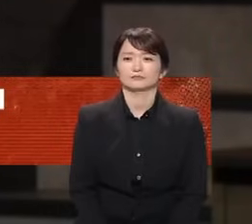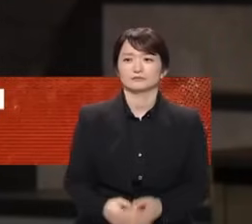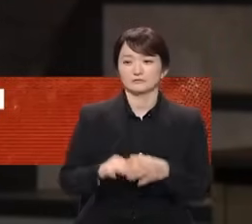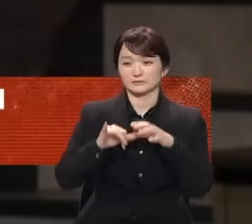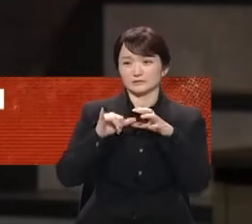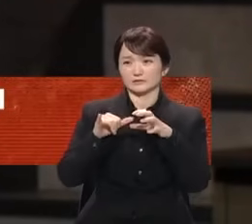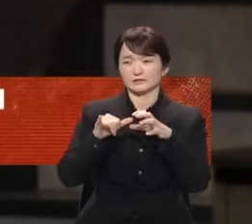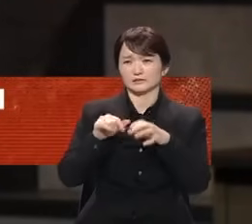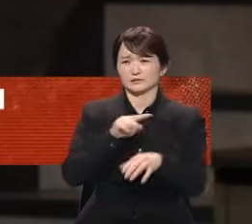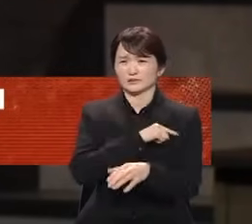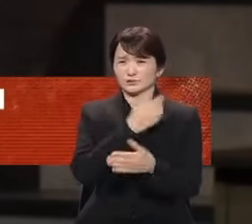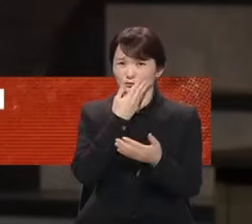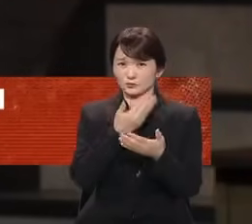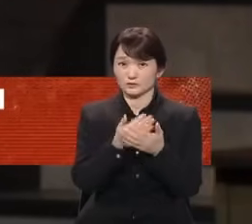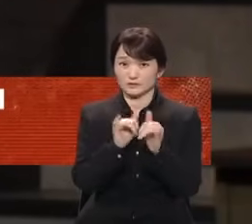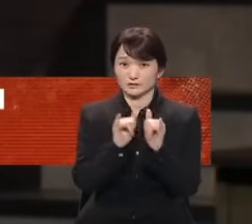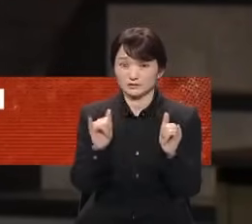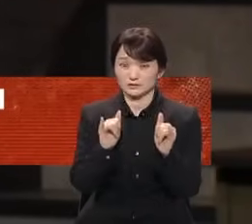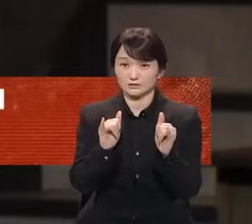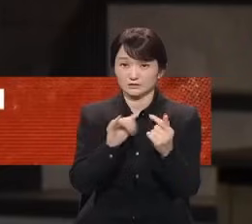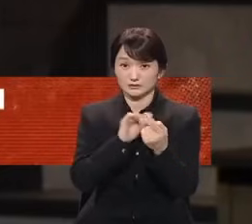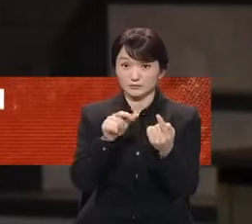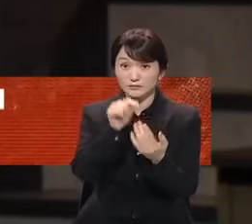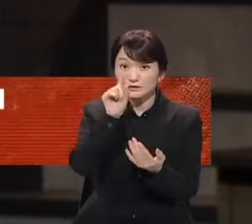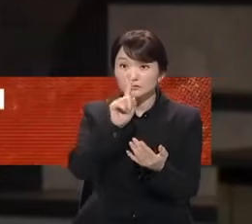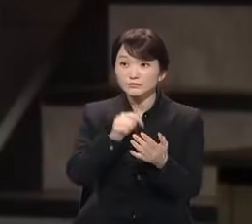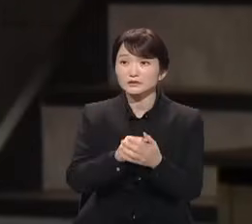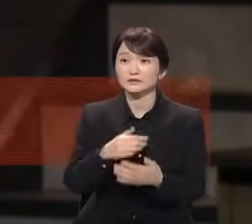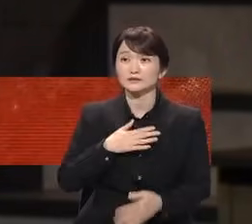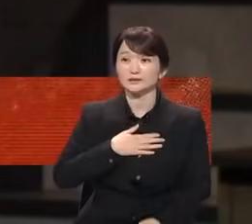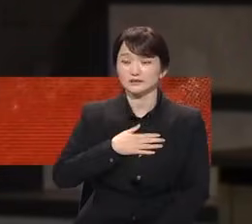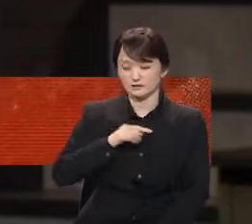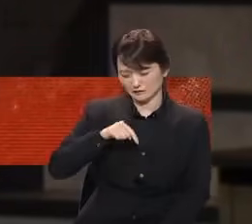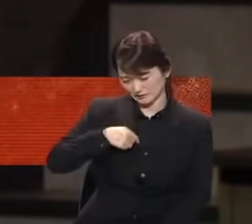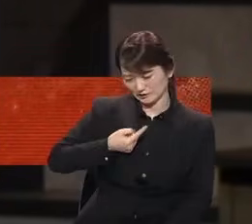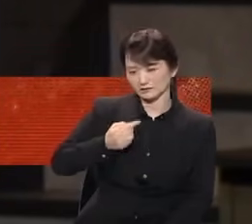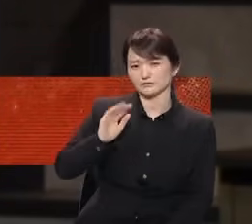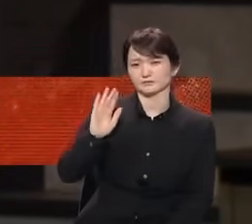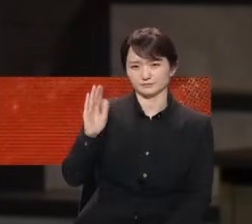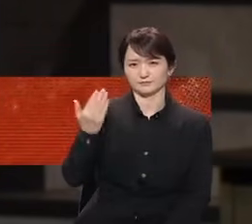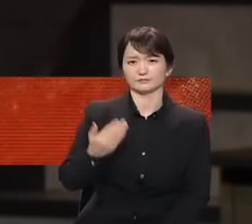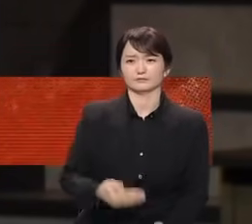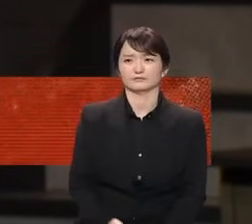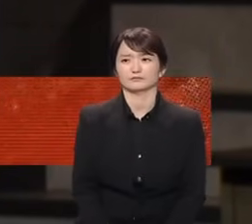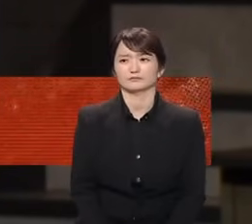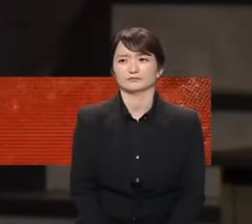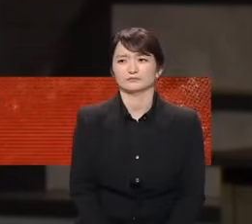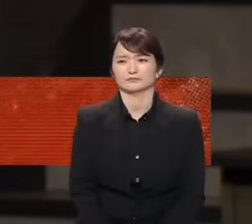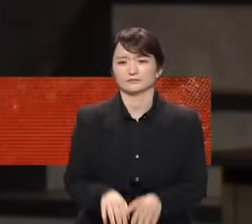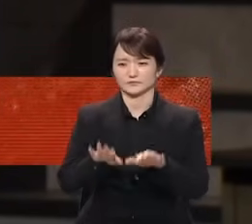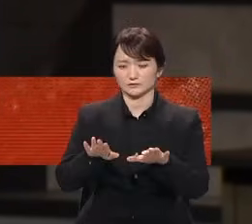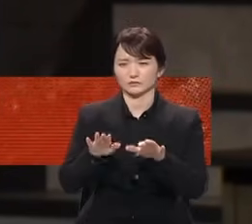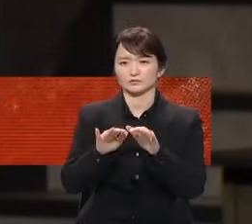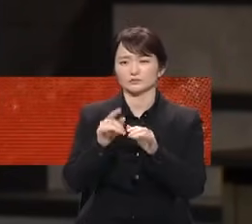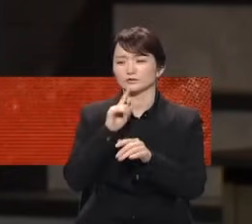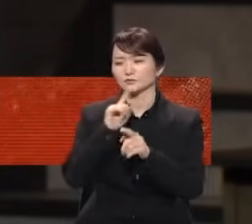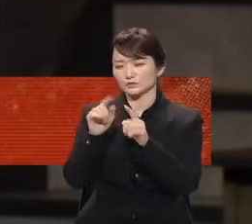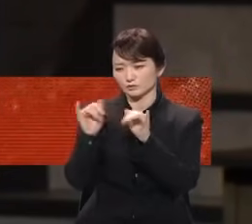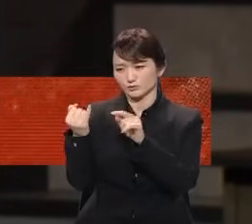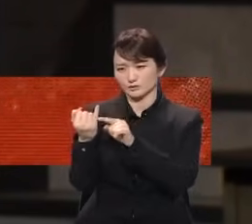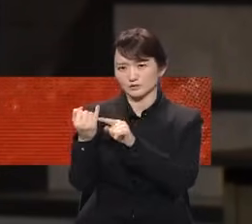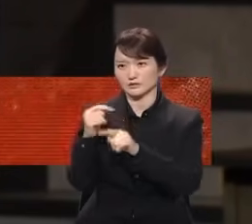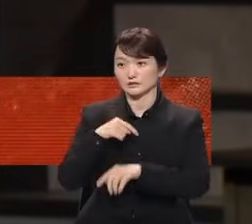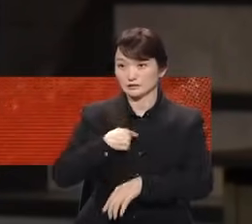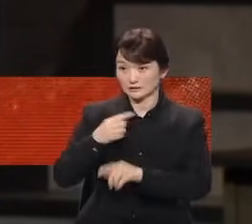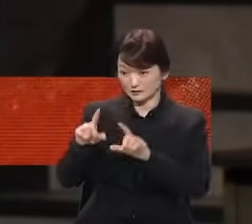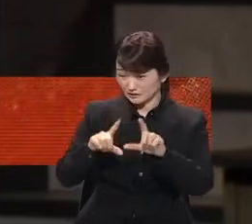제일 사실 중요한 사람 한 명만 선택하라 그러면 무조건 내 자신이 되어야 되지 않겠습니까? 그래서 오늘 제보자께서도 더 이상 자신의